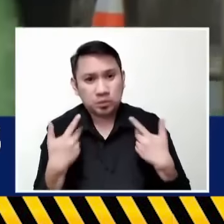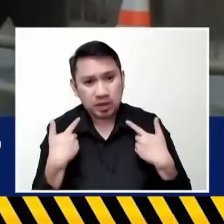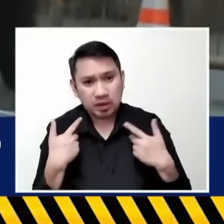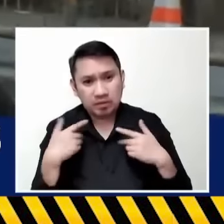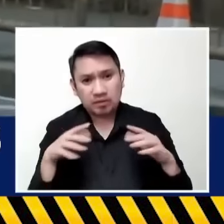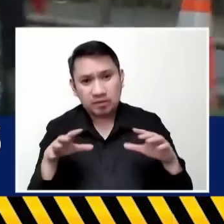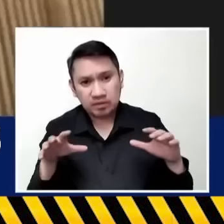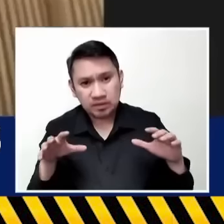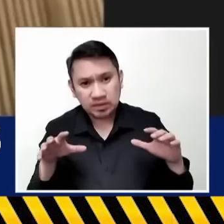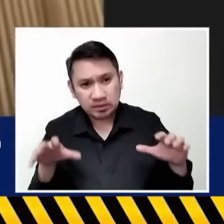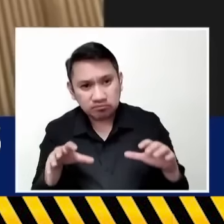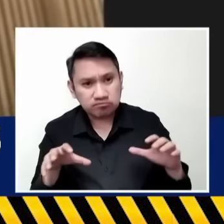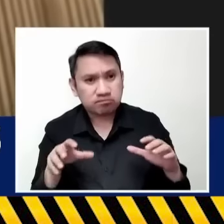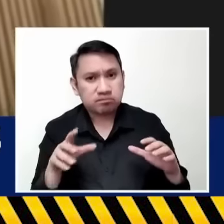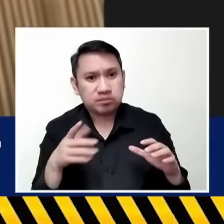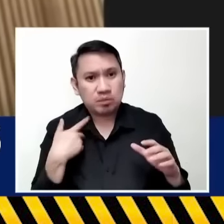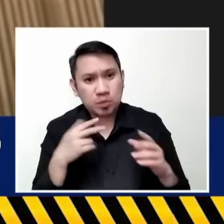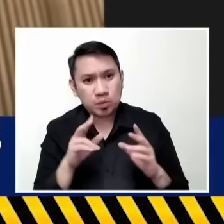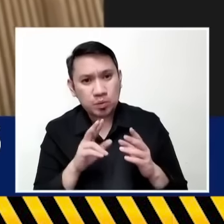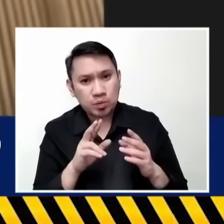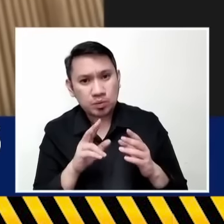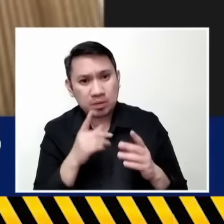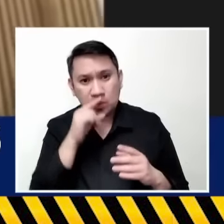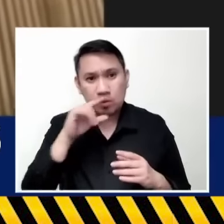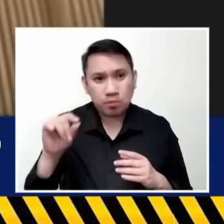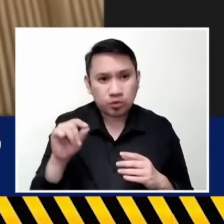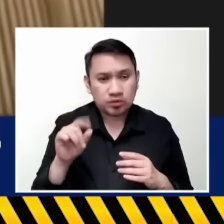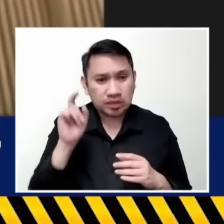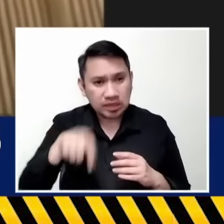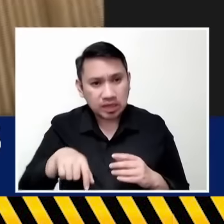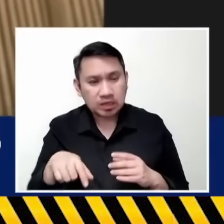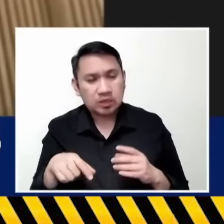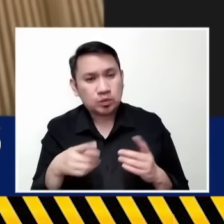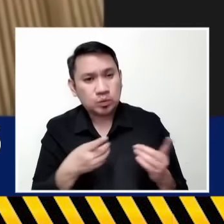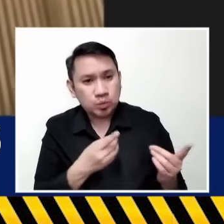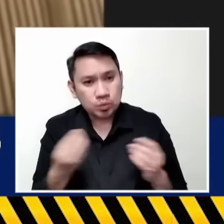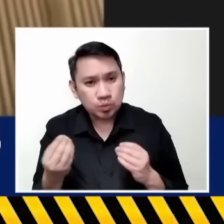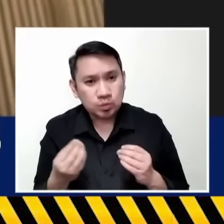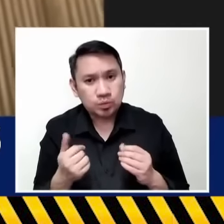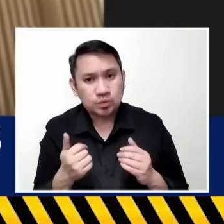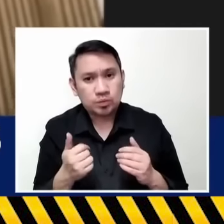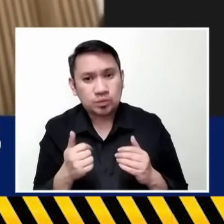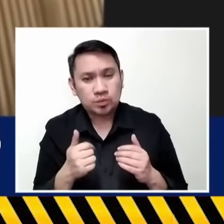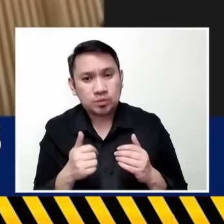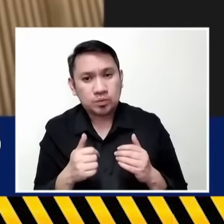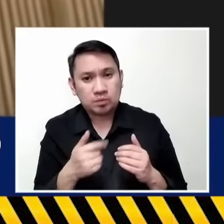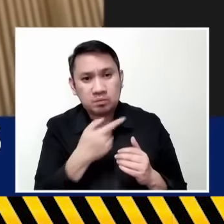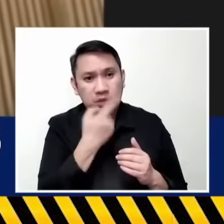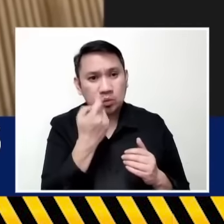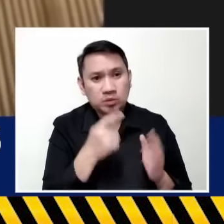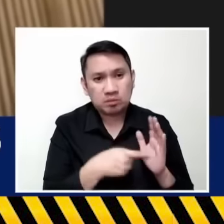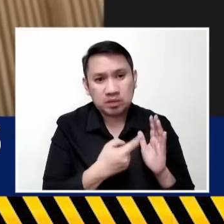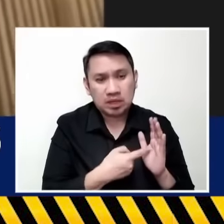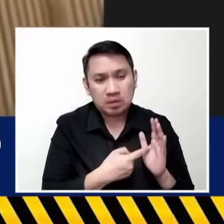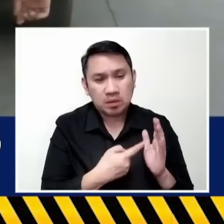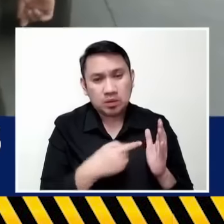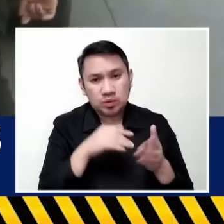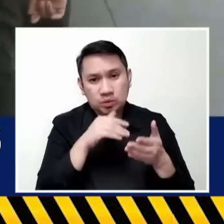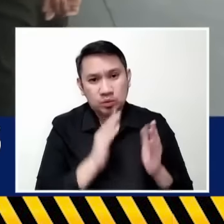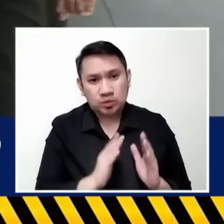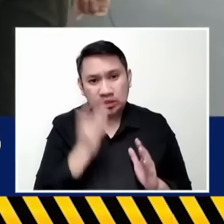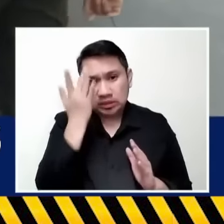kapag may mga students na nagre-report agad since hindi sila agad nakaka-recover to these kinds of